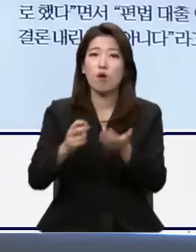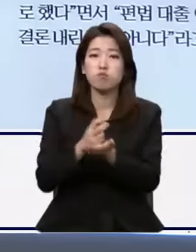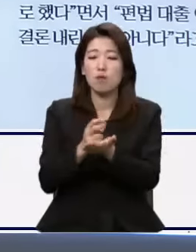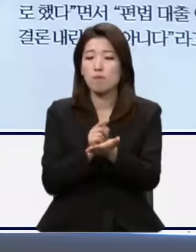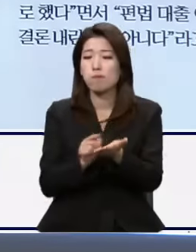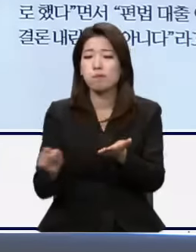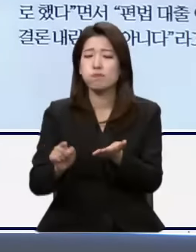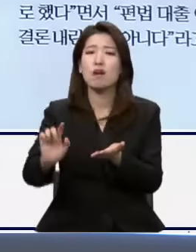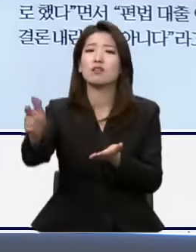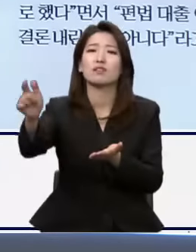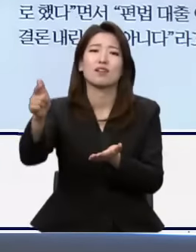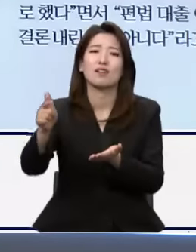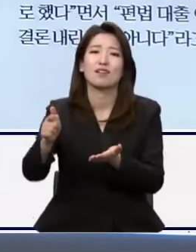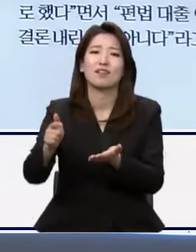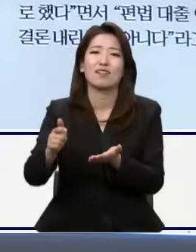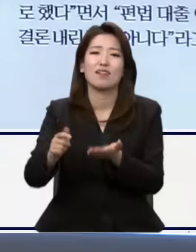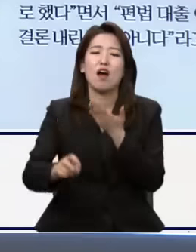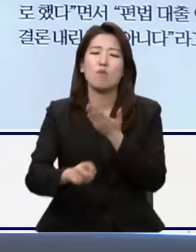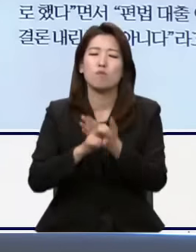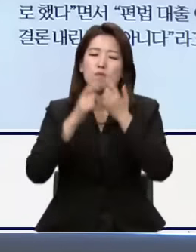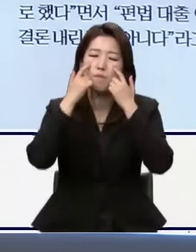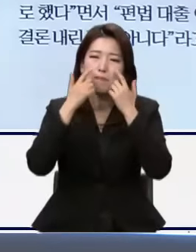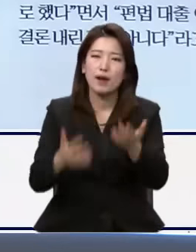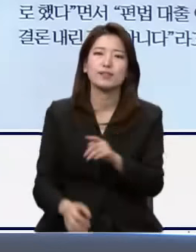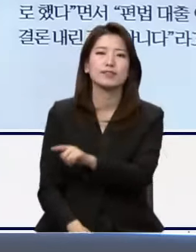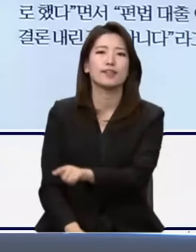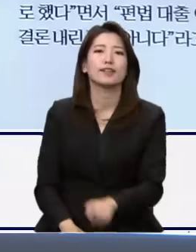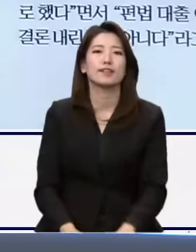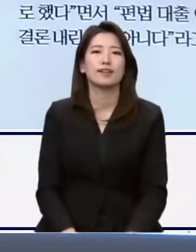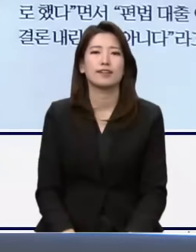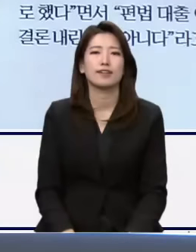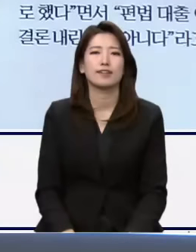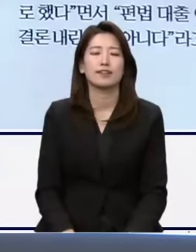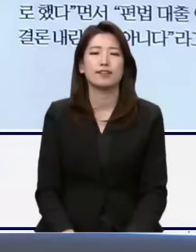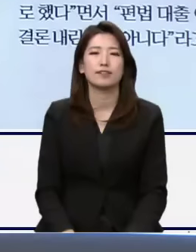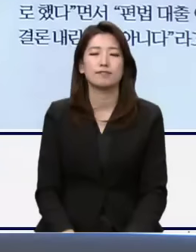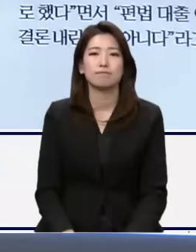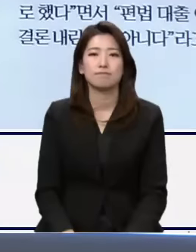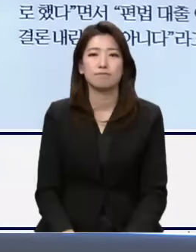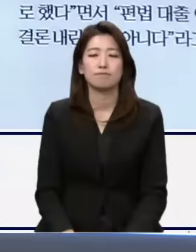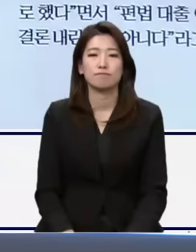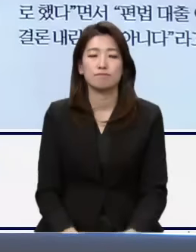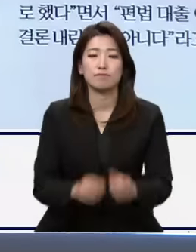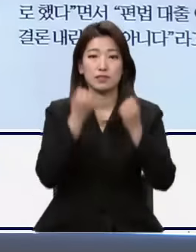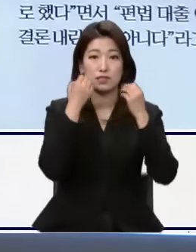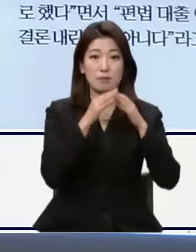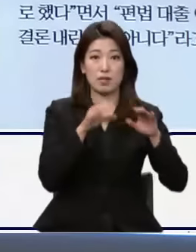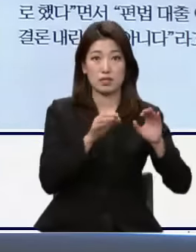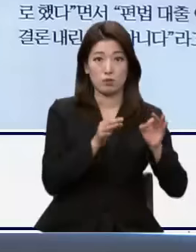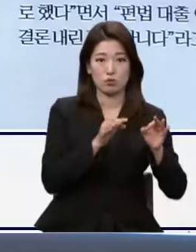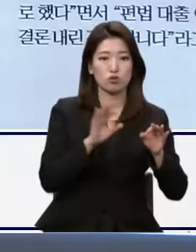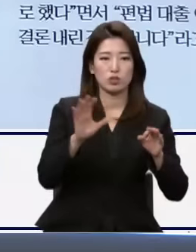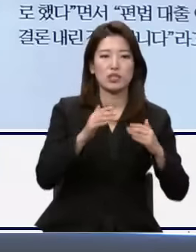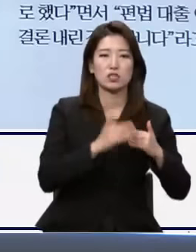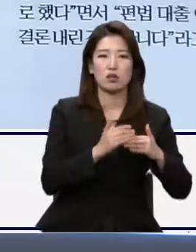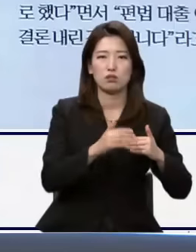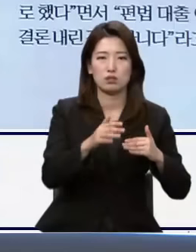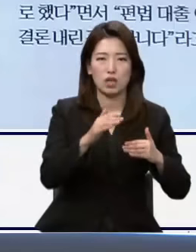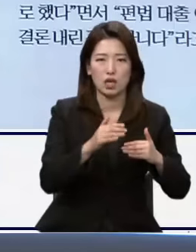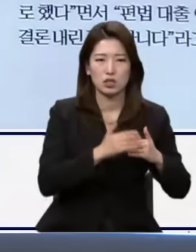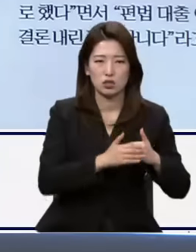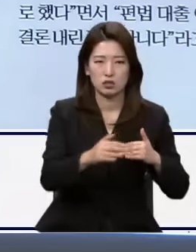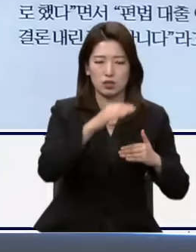불법 대출이다네 세마 금고에서 우리는 절차에 따라 해줬어요라고 얘기를 하고 있습니다만 금감원에서 지금